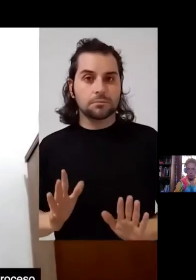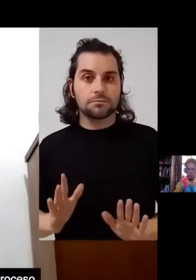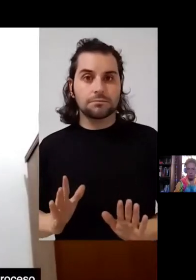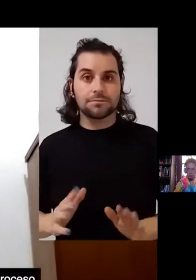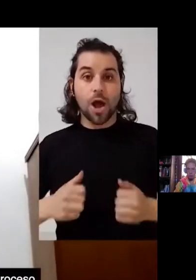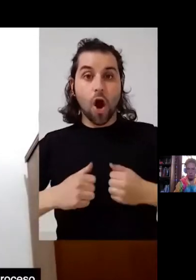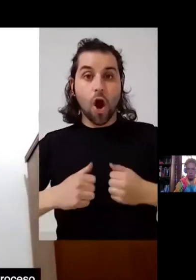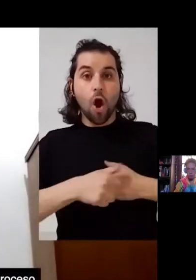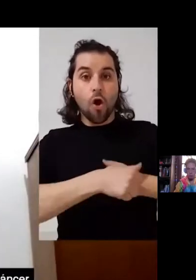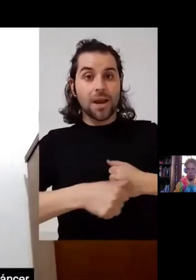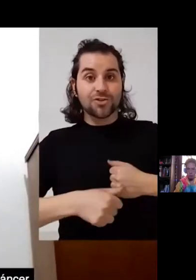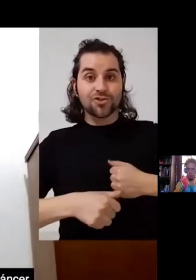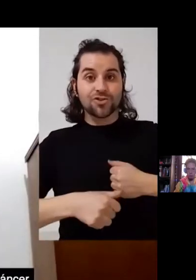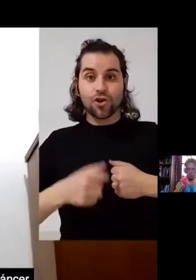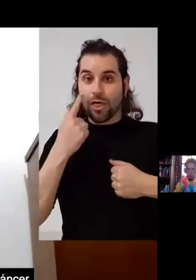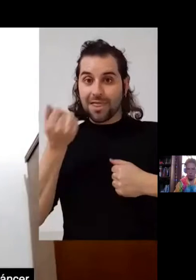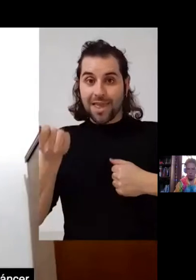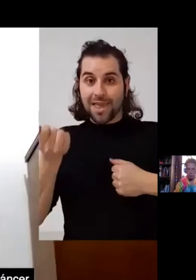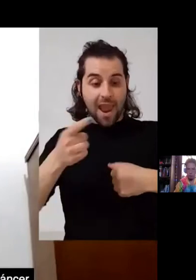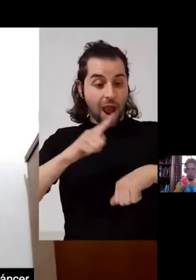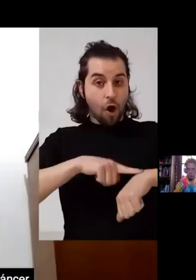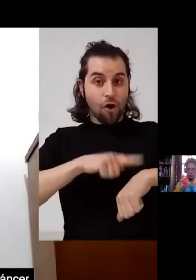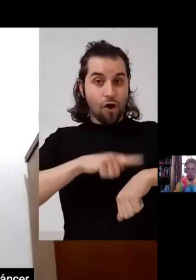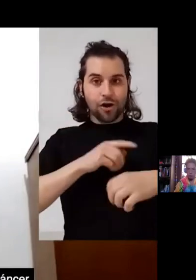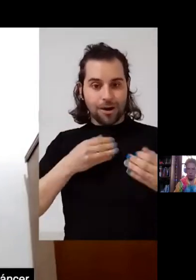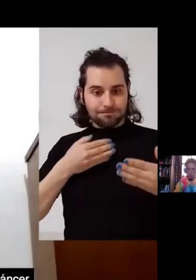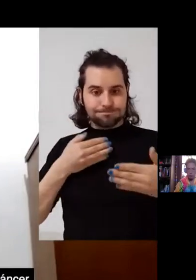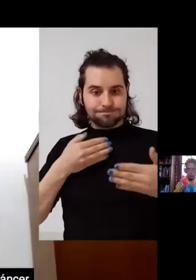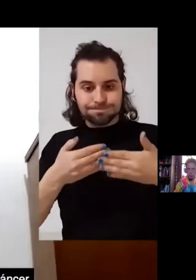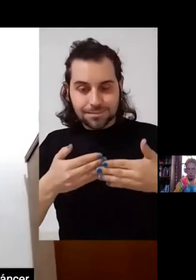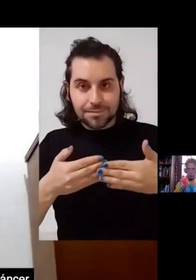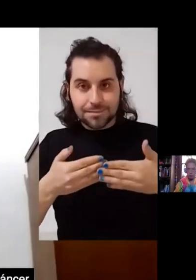arrivé de l'opération, le processus continue encore.